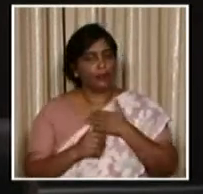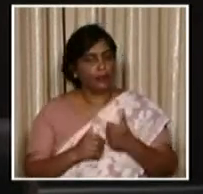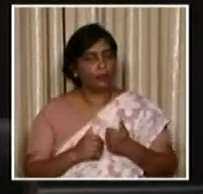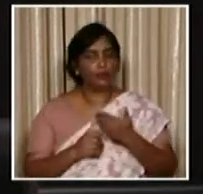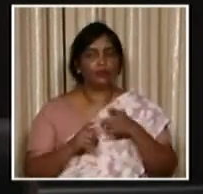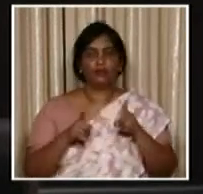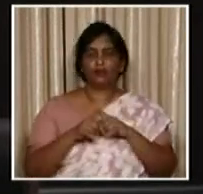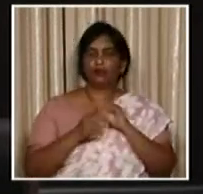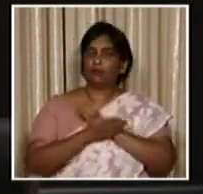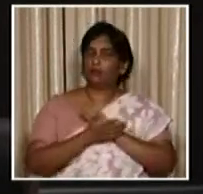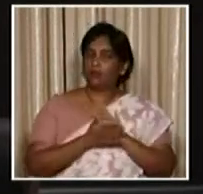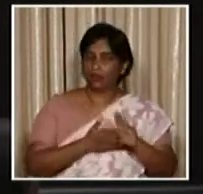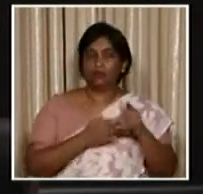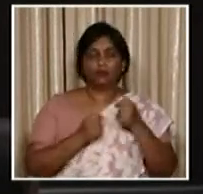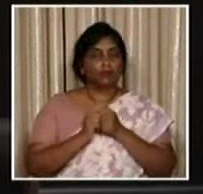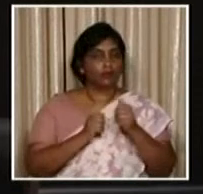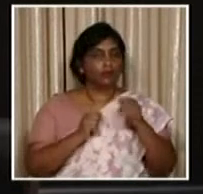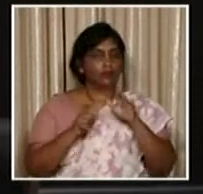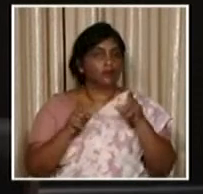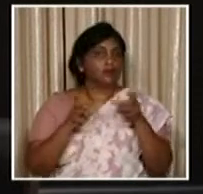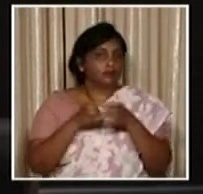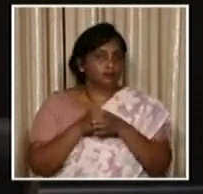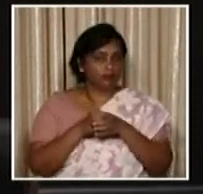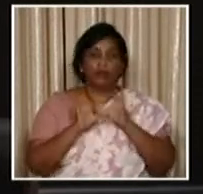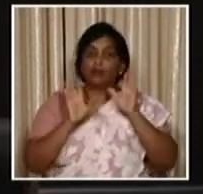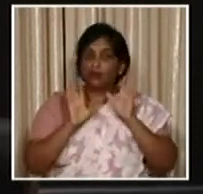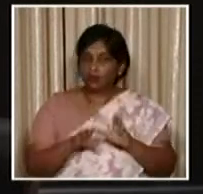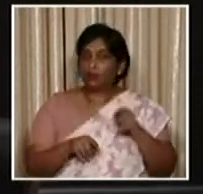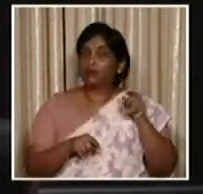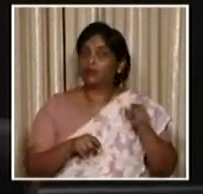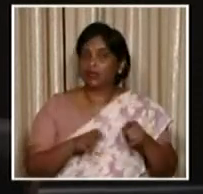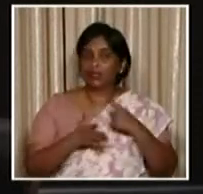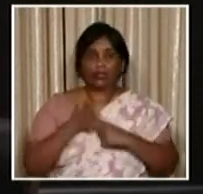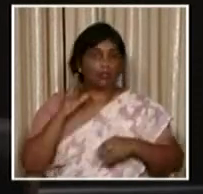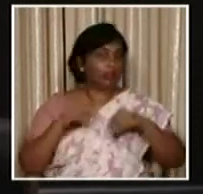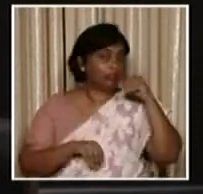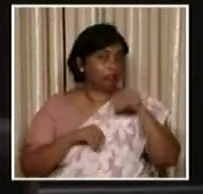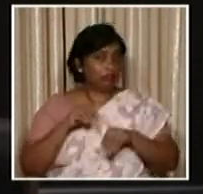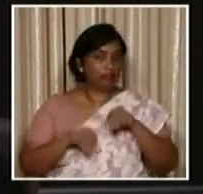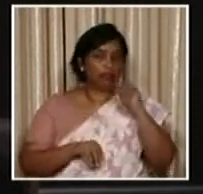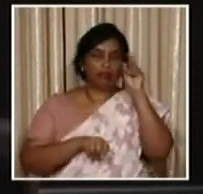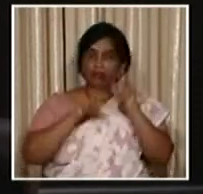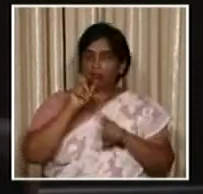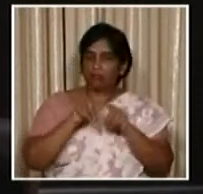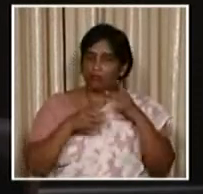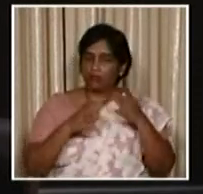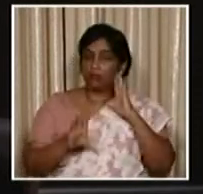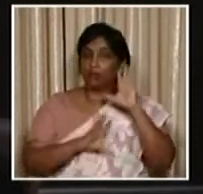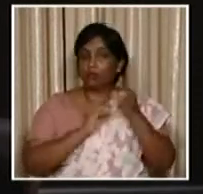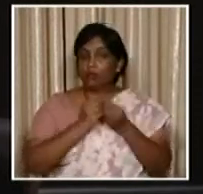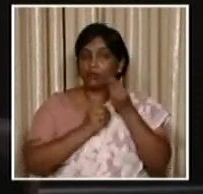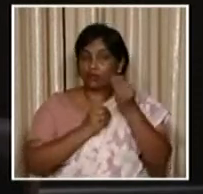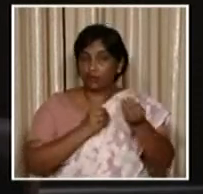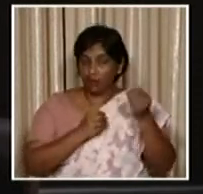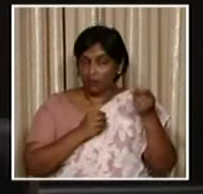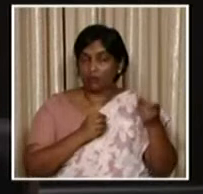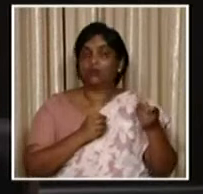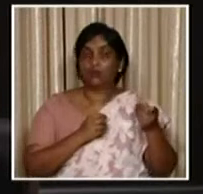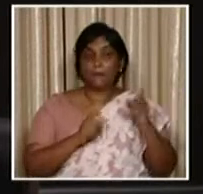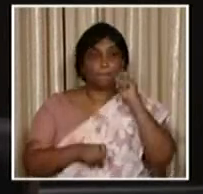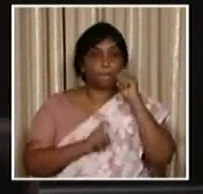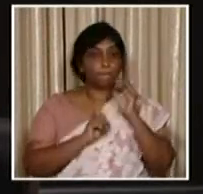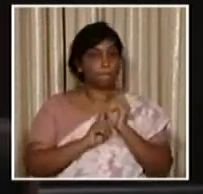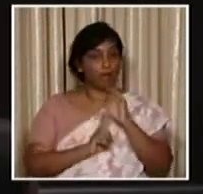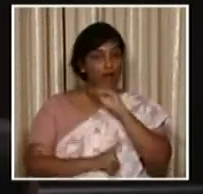බොහොම අවිහිංසාවාදයෙන් කටයුතු කරන සභාවක් හැබැයි මේ දේශපාලකයෝ එහෙමත් නැත්තම් මේ තොරතුරු දෙන අර